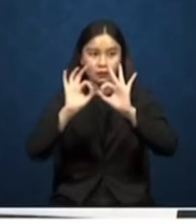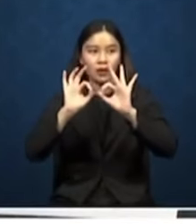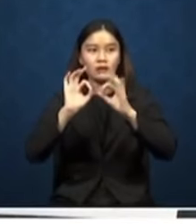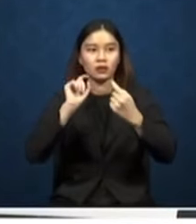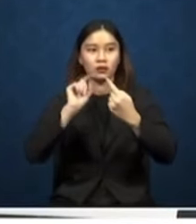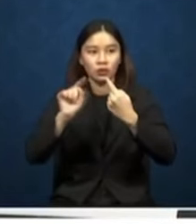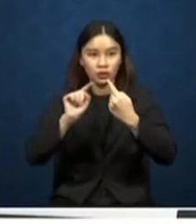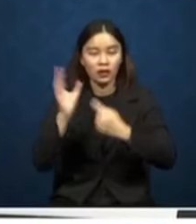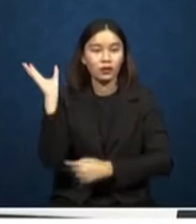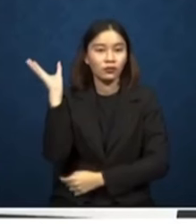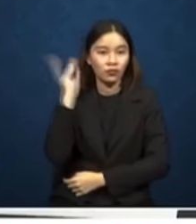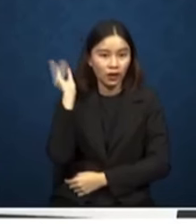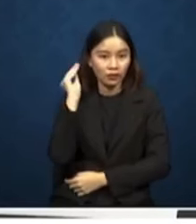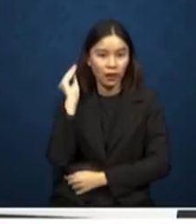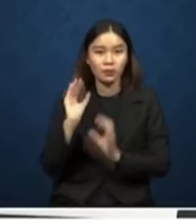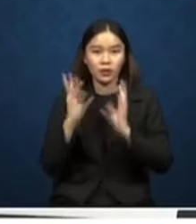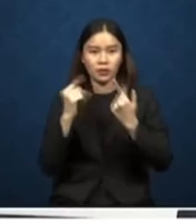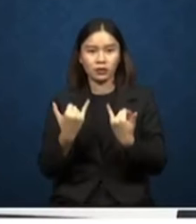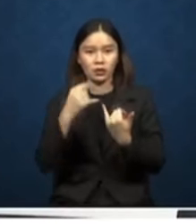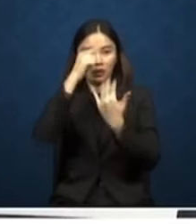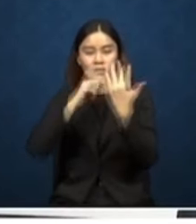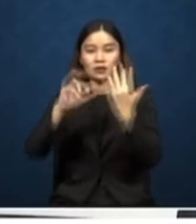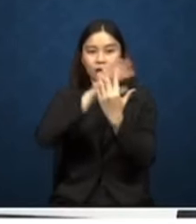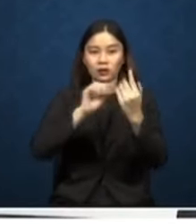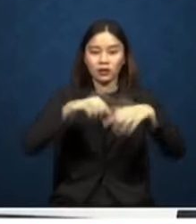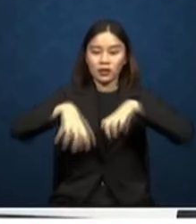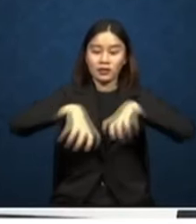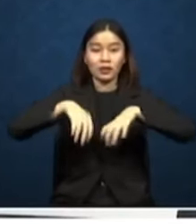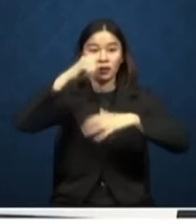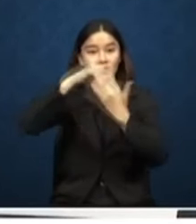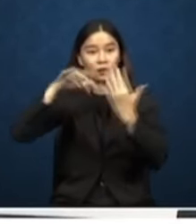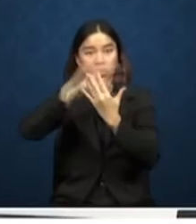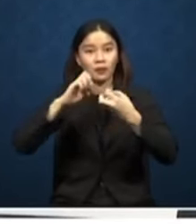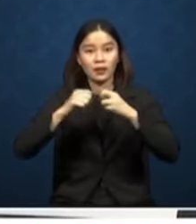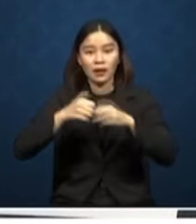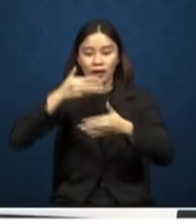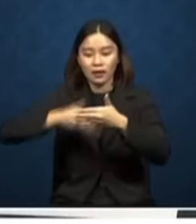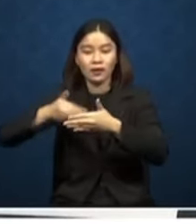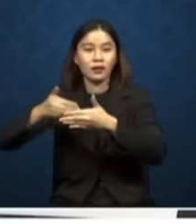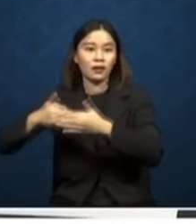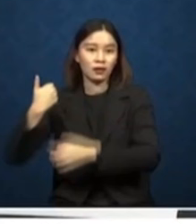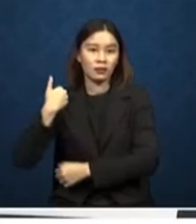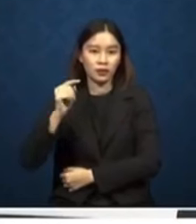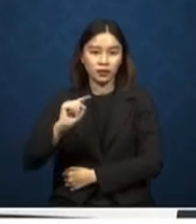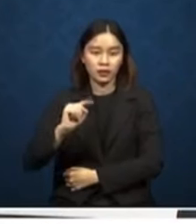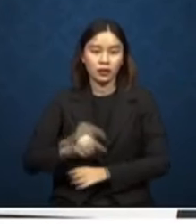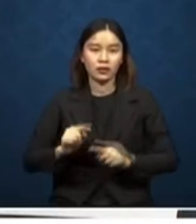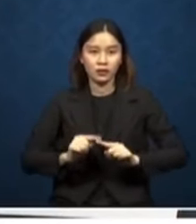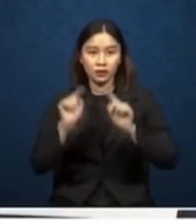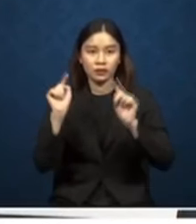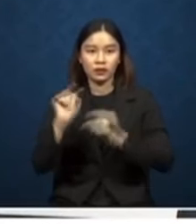การที่จะมารับฟังว่าประเทศในการบริหารราชการแผ่นดินมีปัญหาอะไรแต่ท่